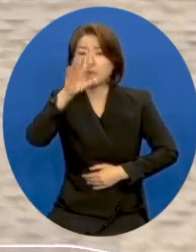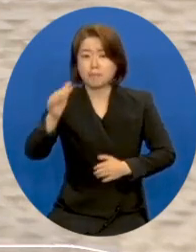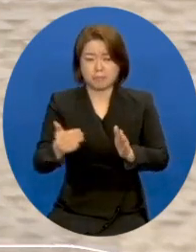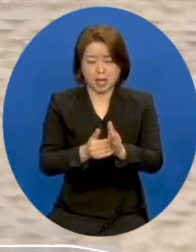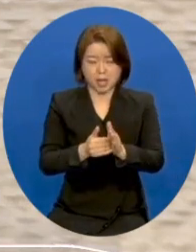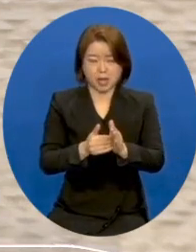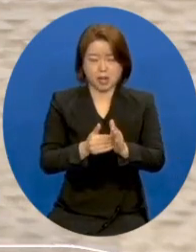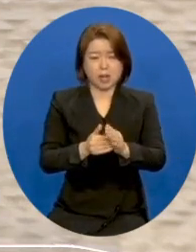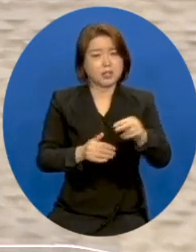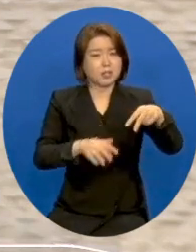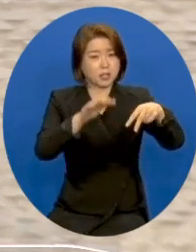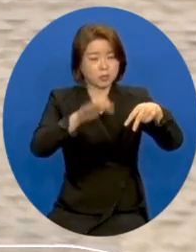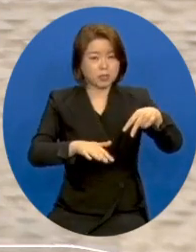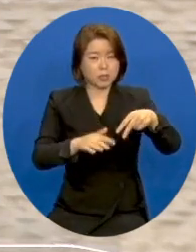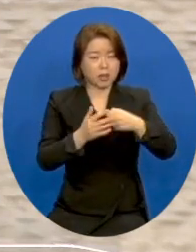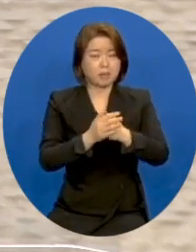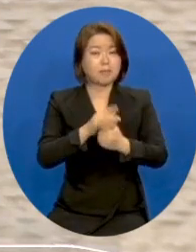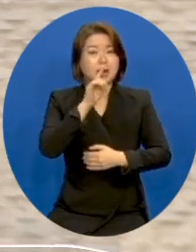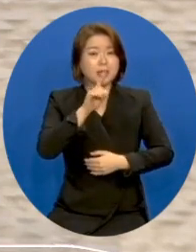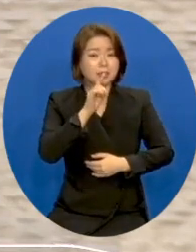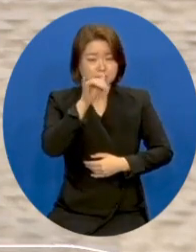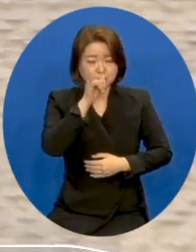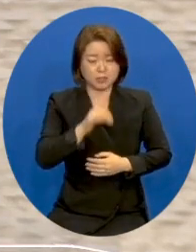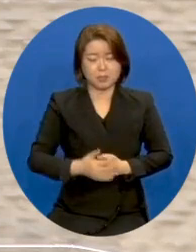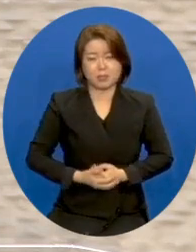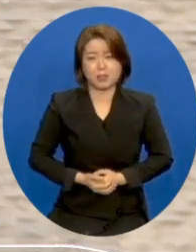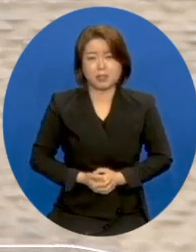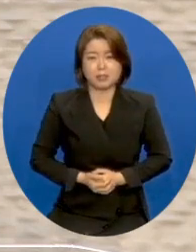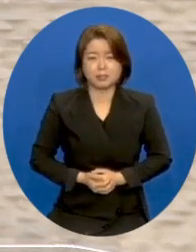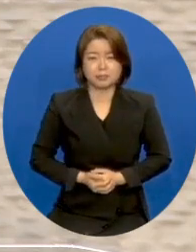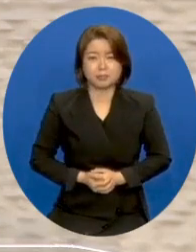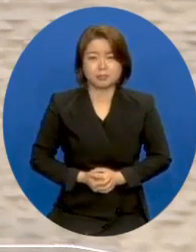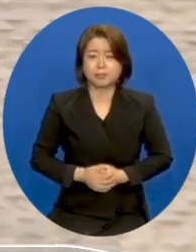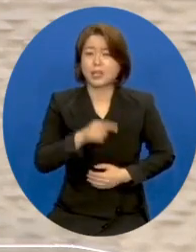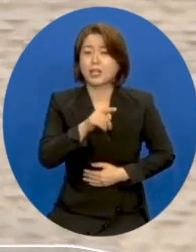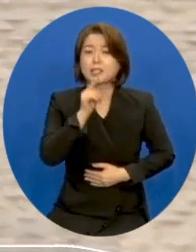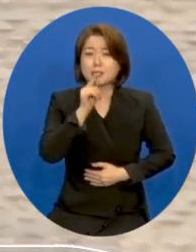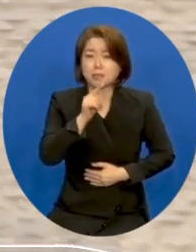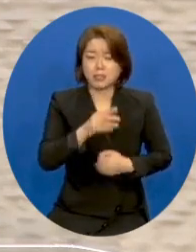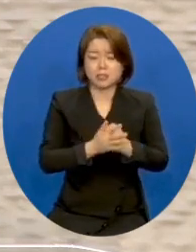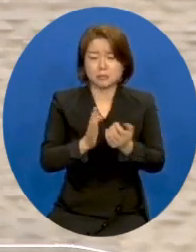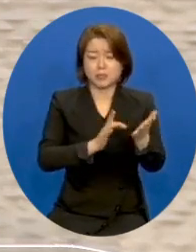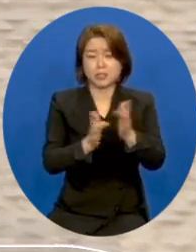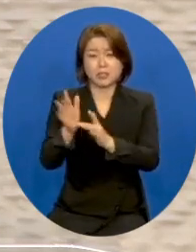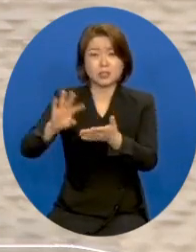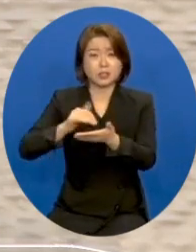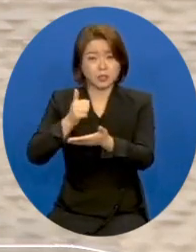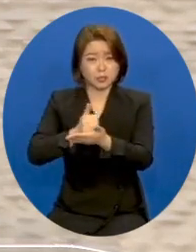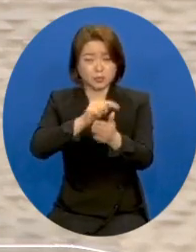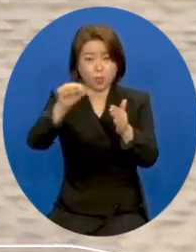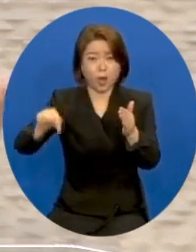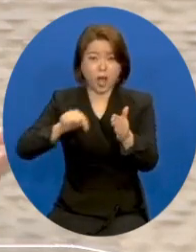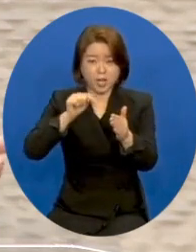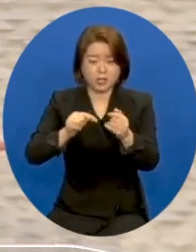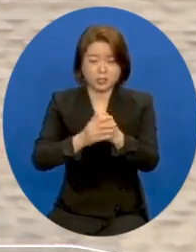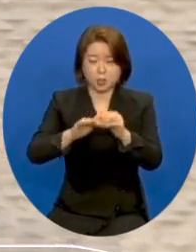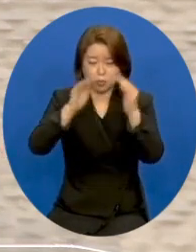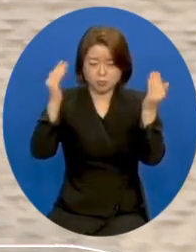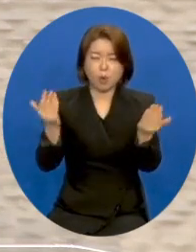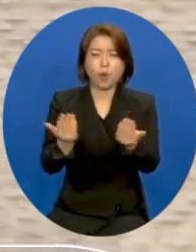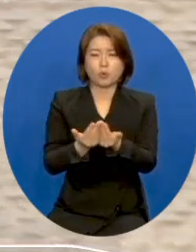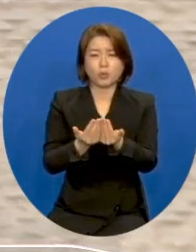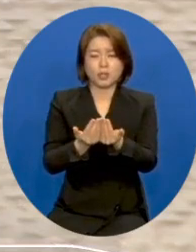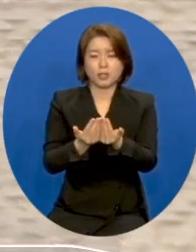7장 14절의 예언의 말씀입니다. 이 말씀이 예수 그리스도 안에서 우리 모두에게